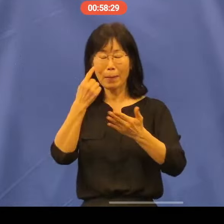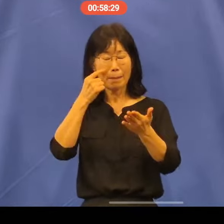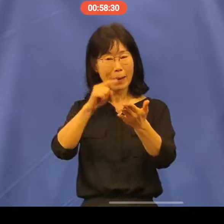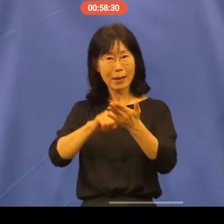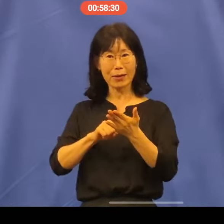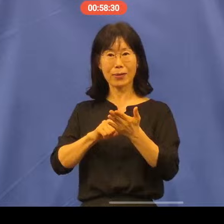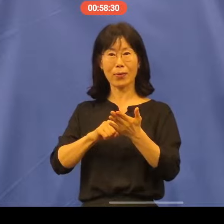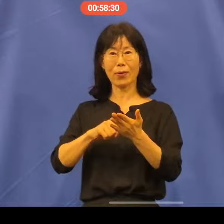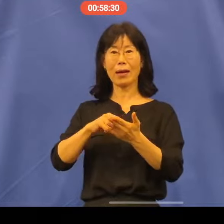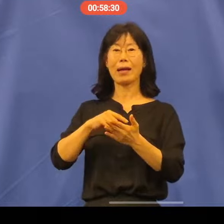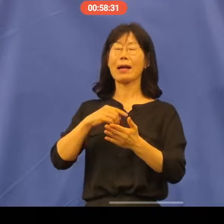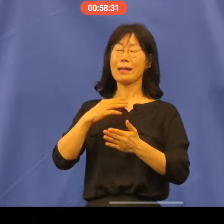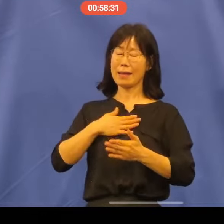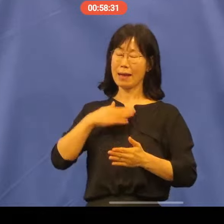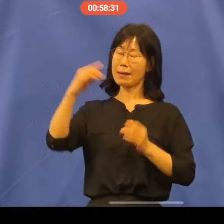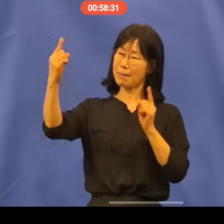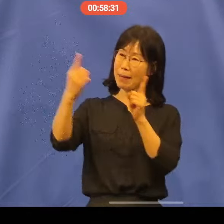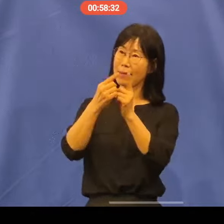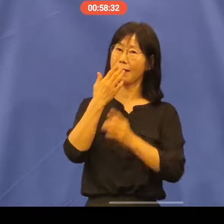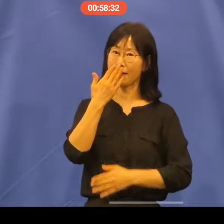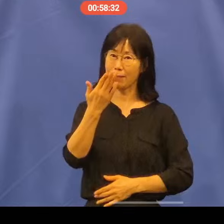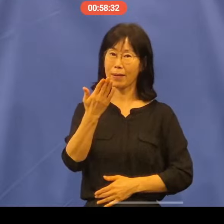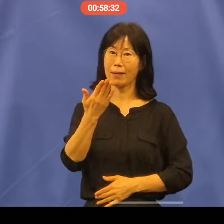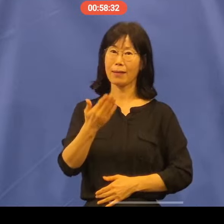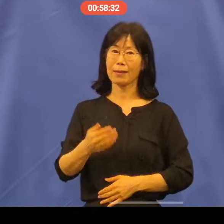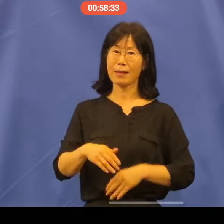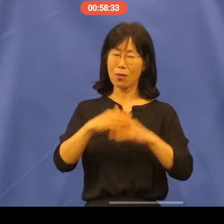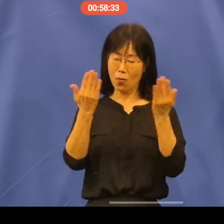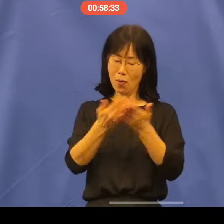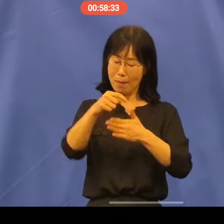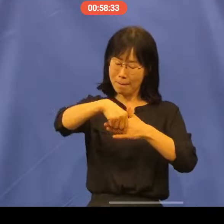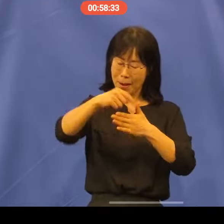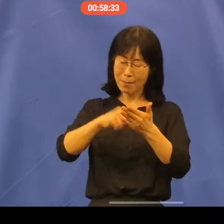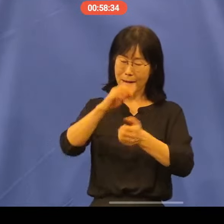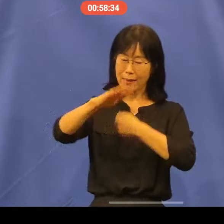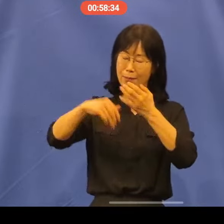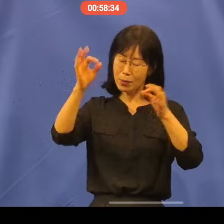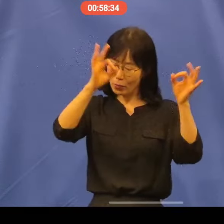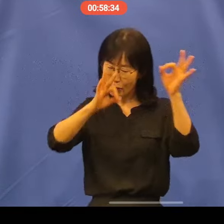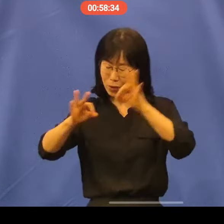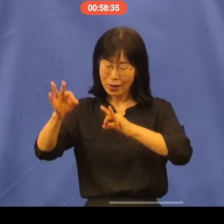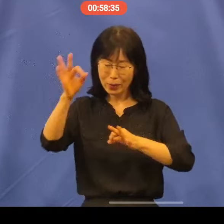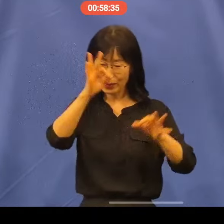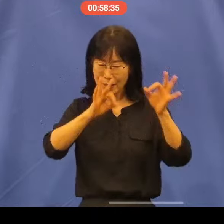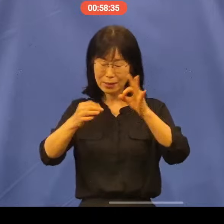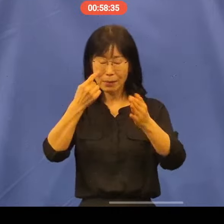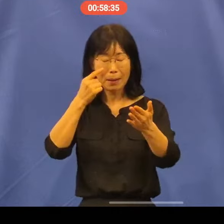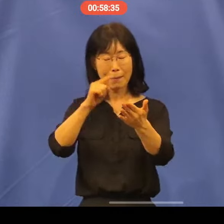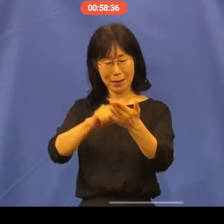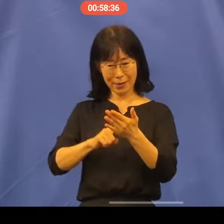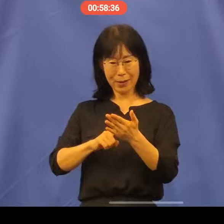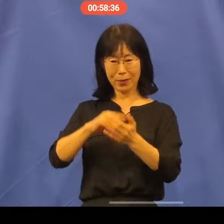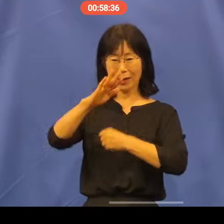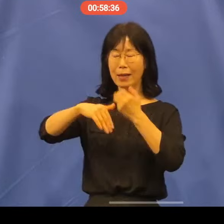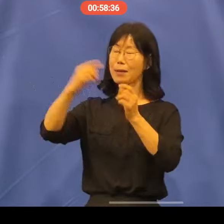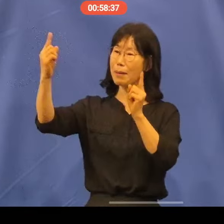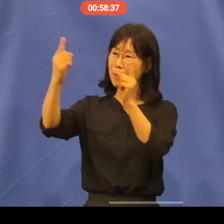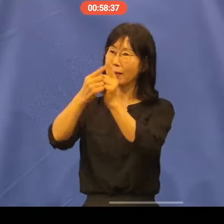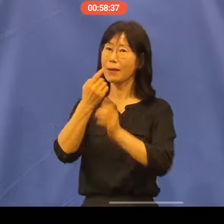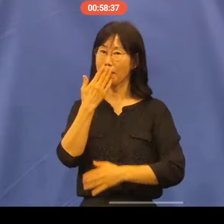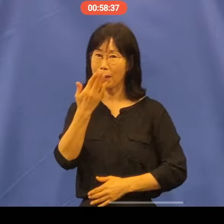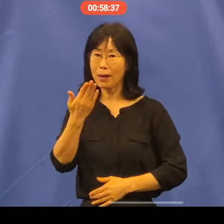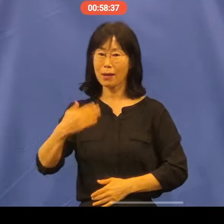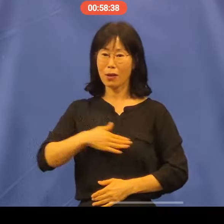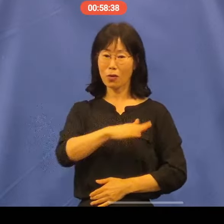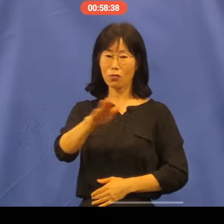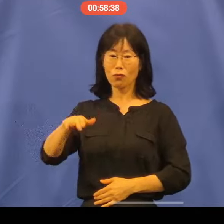만나리라. 온 마음으로 하나님을 구하고 찾는 거예요. 무엇을 의미합니까? 우리의 유일한 갈망은 하나님이어야